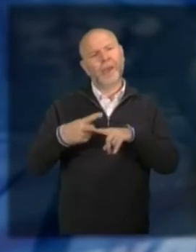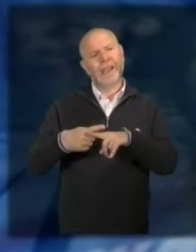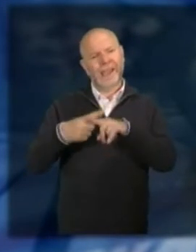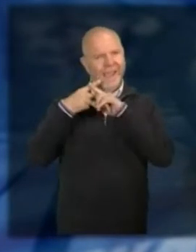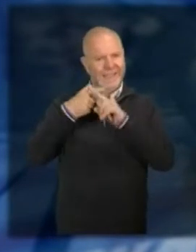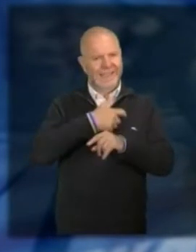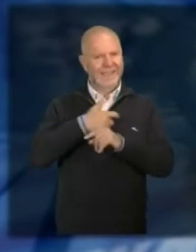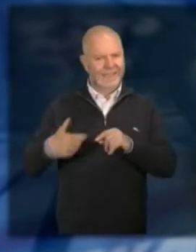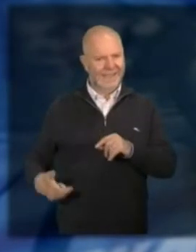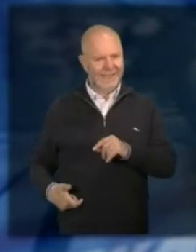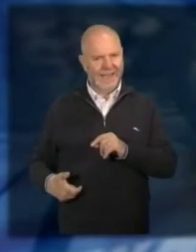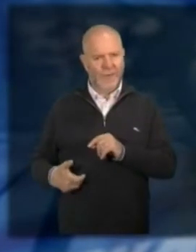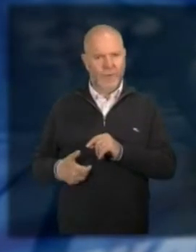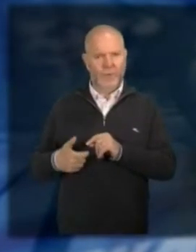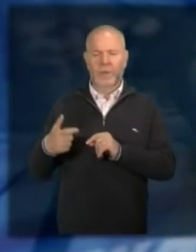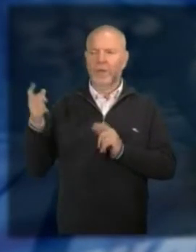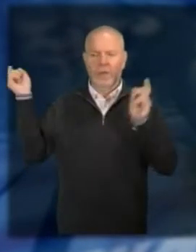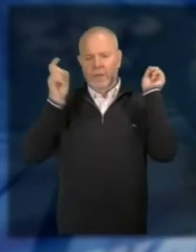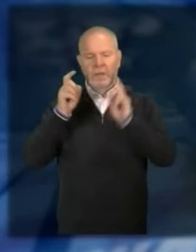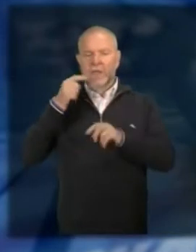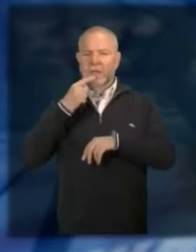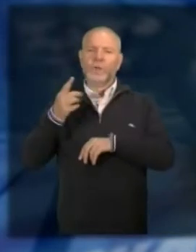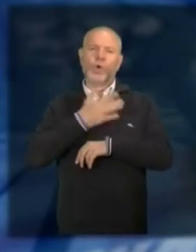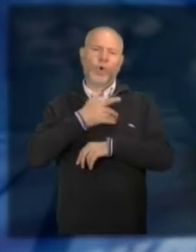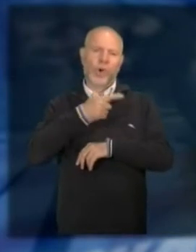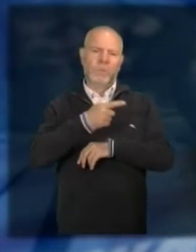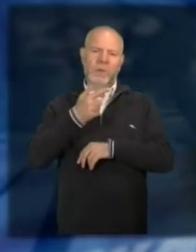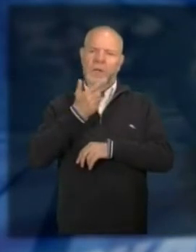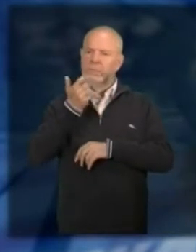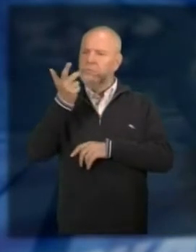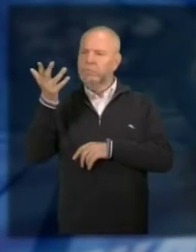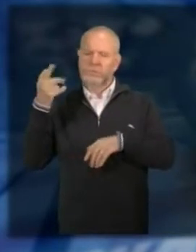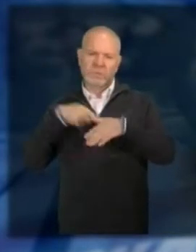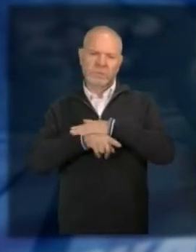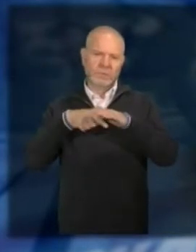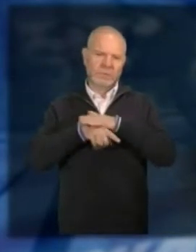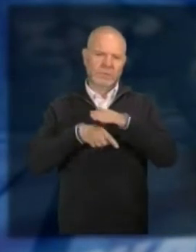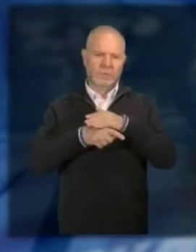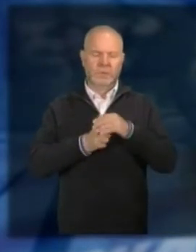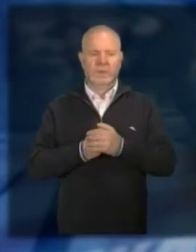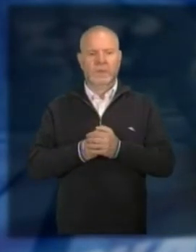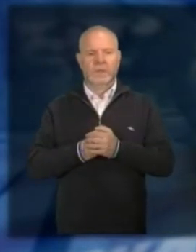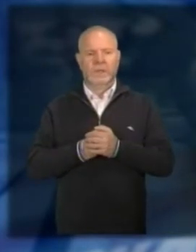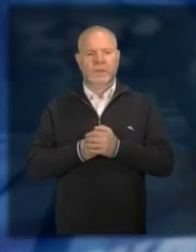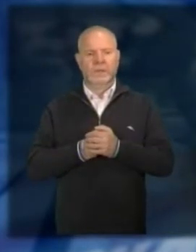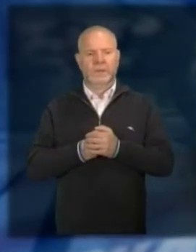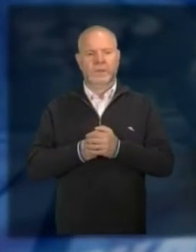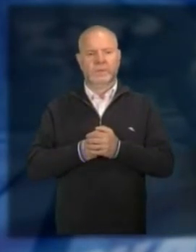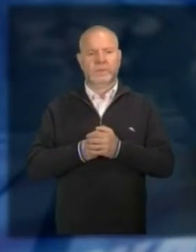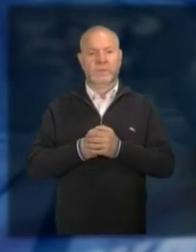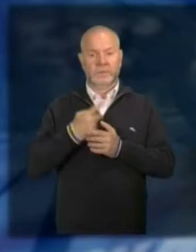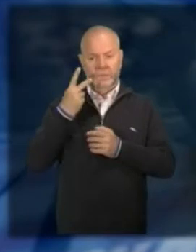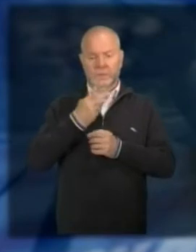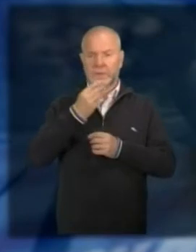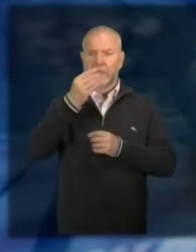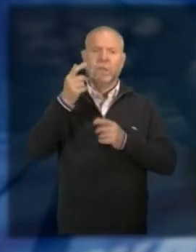aver riempito Domodossola di profughi. Adesso Pizzi spiega il perché del suo no ad uno SPRAR in città, come invece hanno fatto